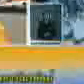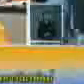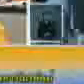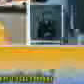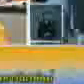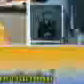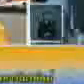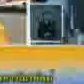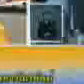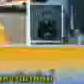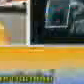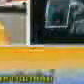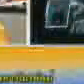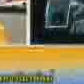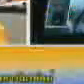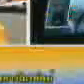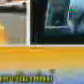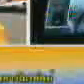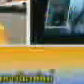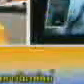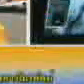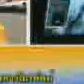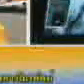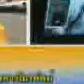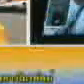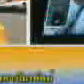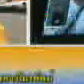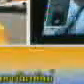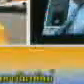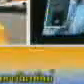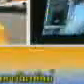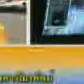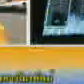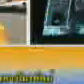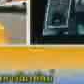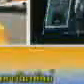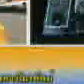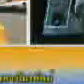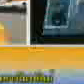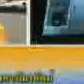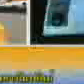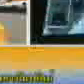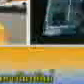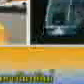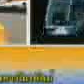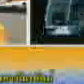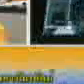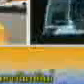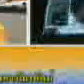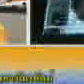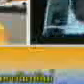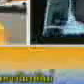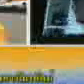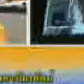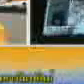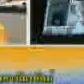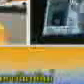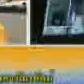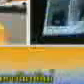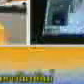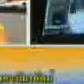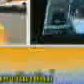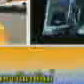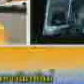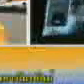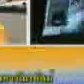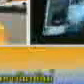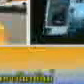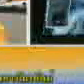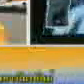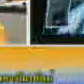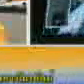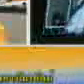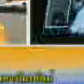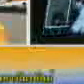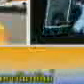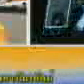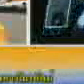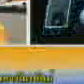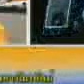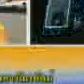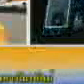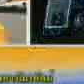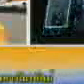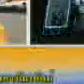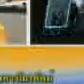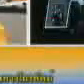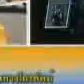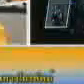ในคลิป ผมเป็นคนที่ใส่เสื้อเขียว เธอเป็นคนที่ใส่เสื้อเขียวแล้วมีอาชีพอะไรจ้า สะพายกล้อง มีอาชีพอะไร ผมไม่